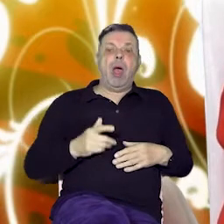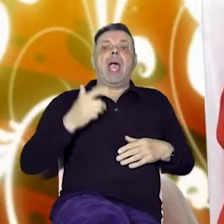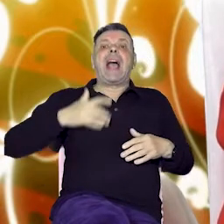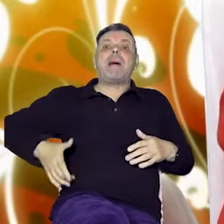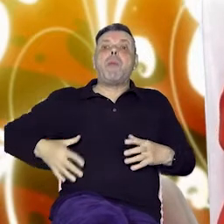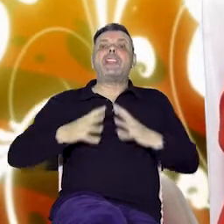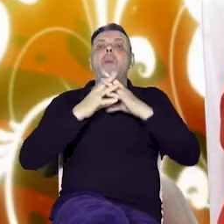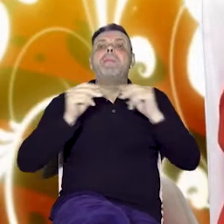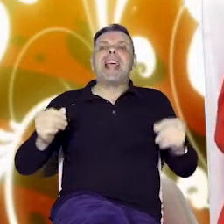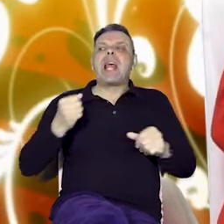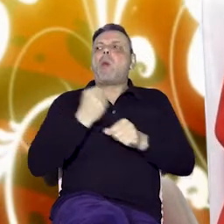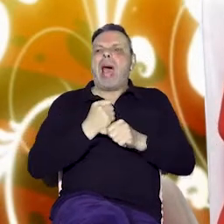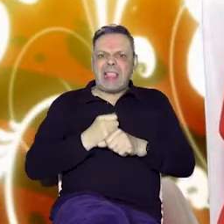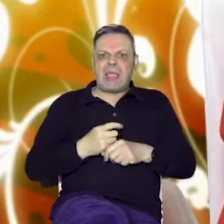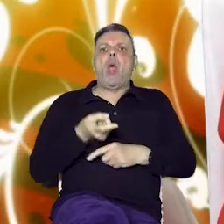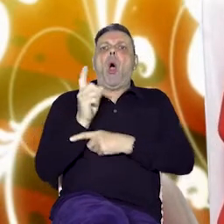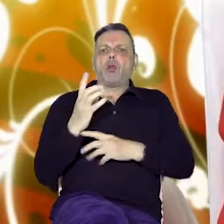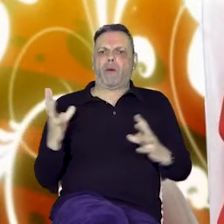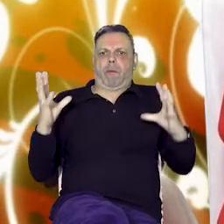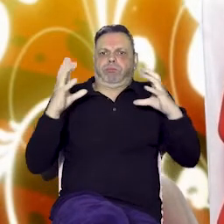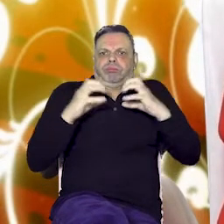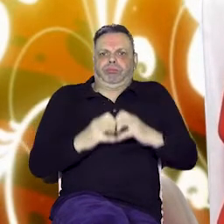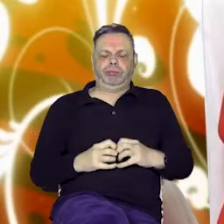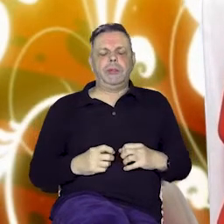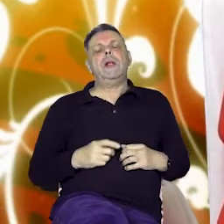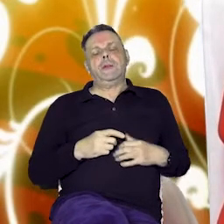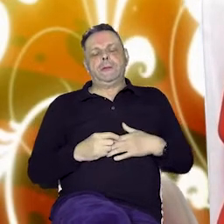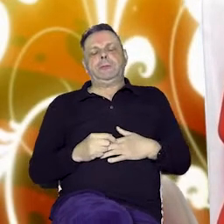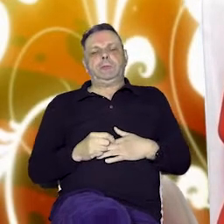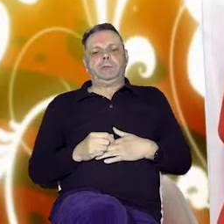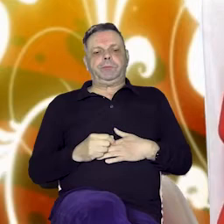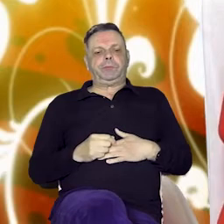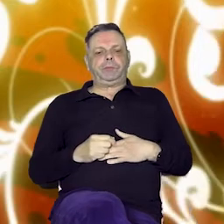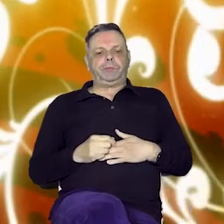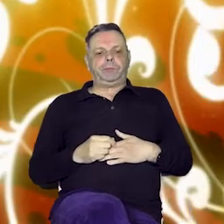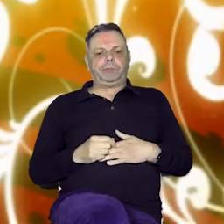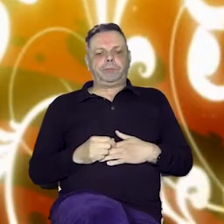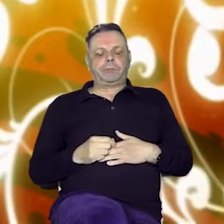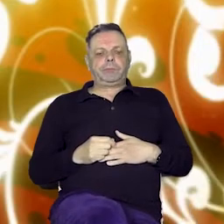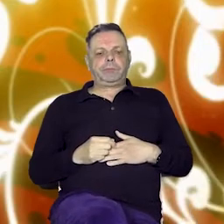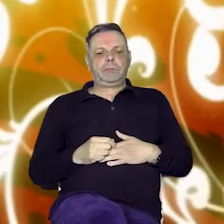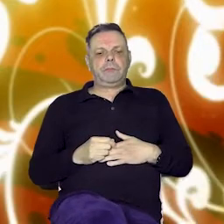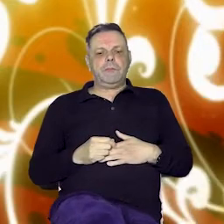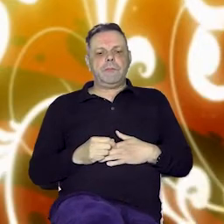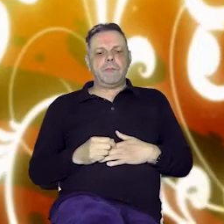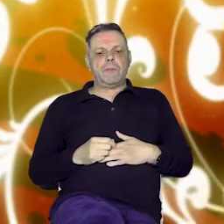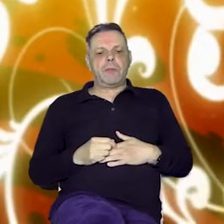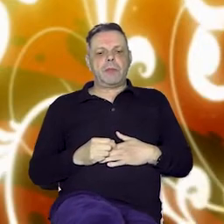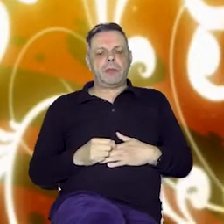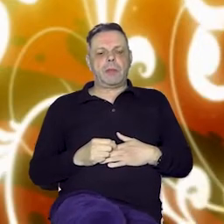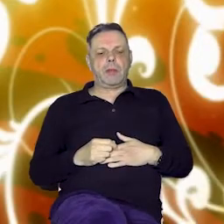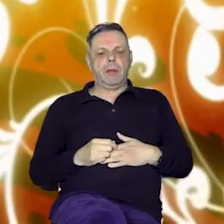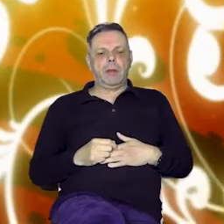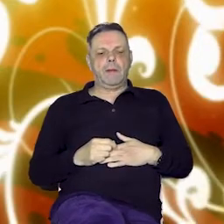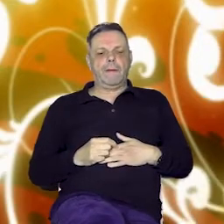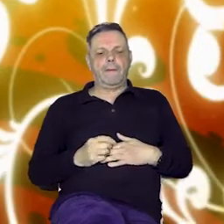se gomilaju. To je ono što je u stvari glavni problem u bubrežnoj bolesti. Da. Znači, malo ćemo poslije to sve